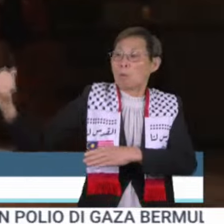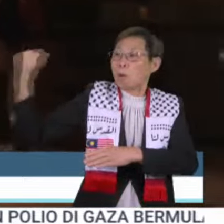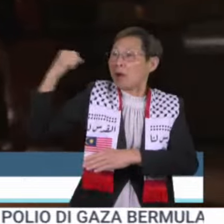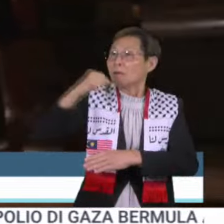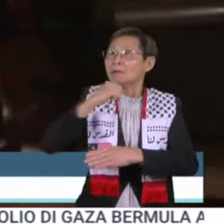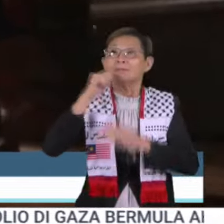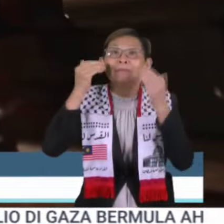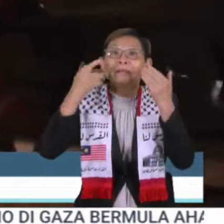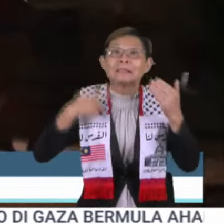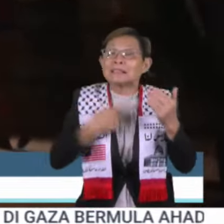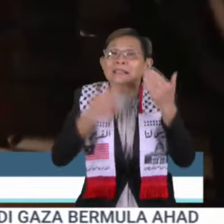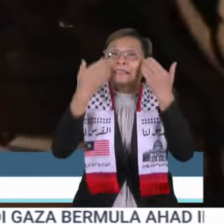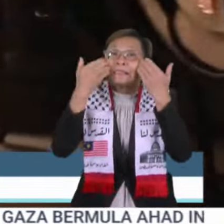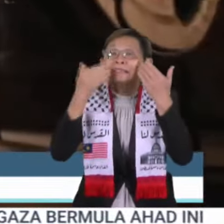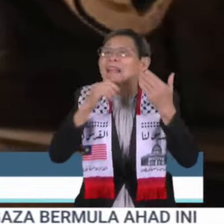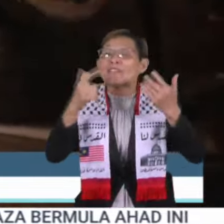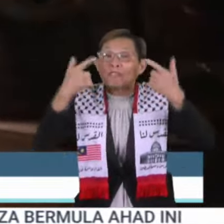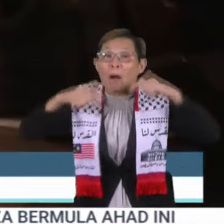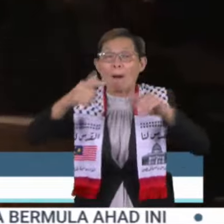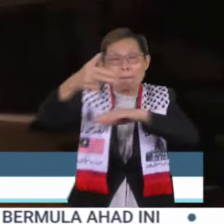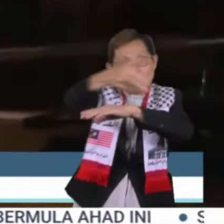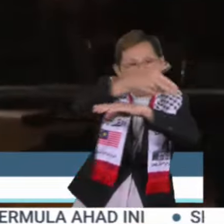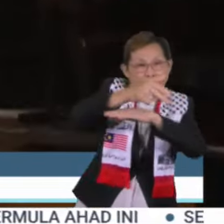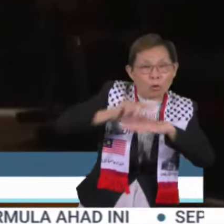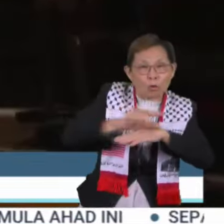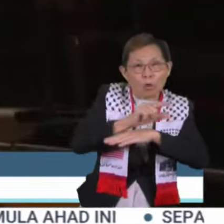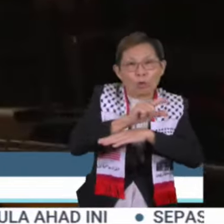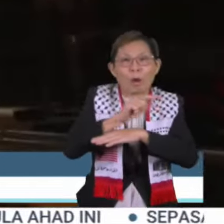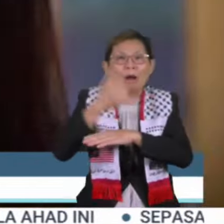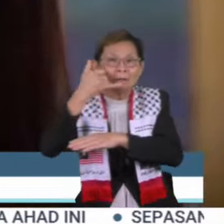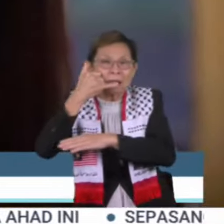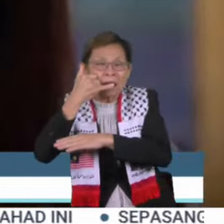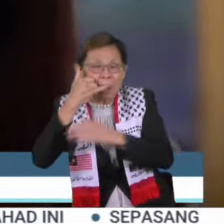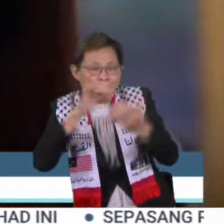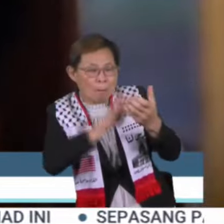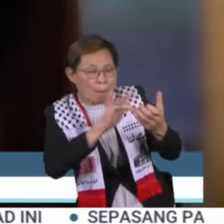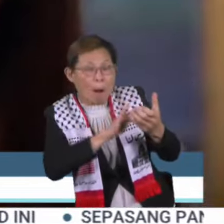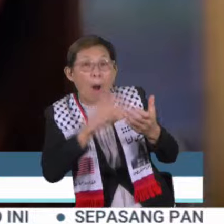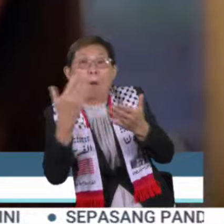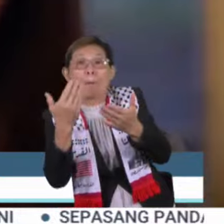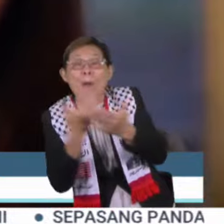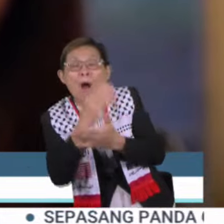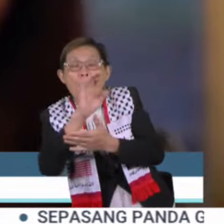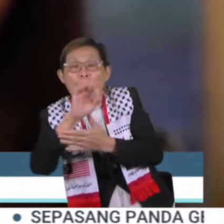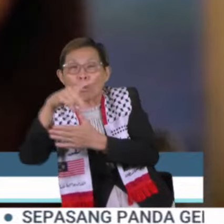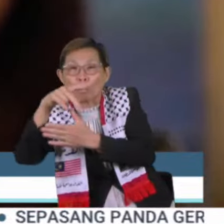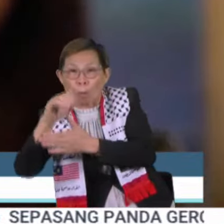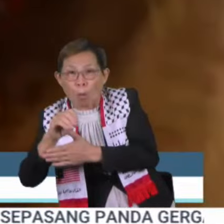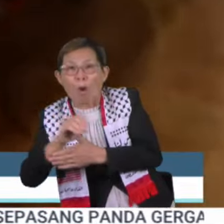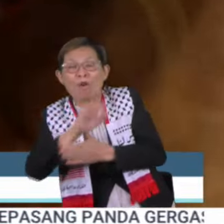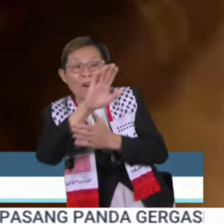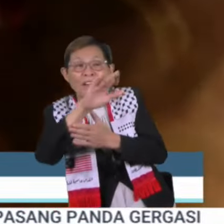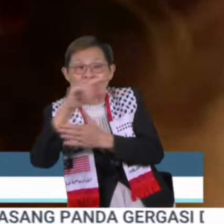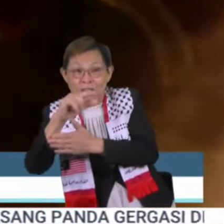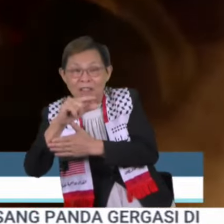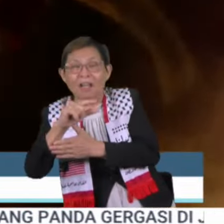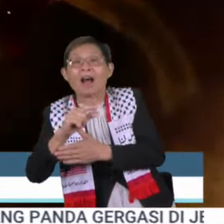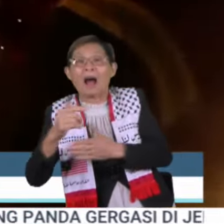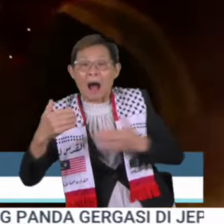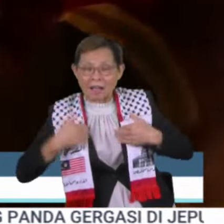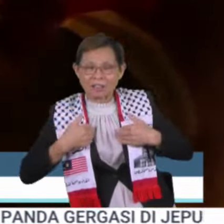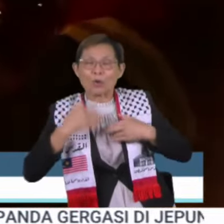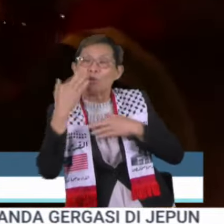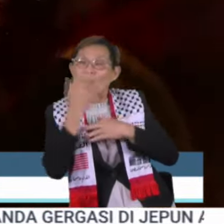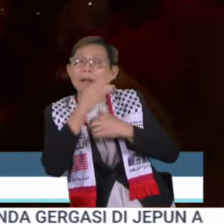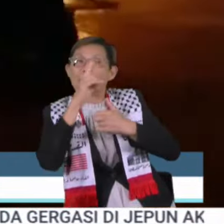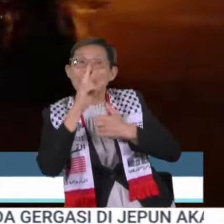Wira Merah. Menariknya, penggambaran dibuat menggunakan telefon pintar terbaru OPPO, Reno 12 5G yang datang dengan